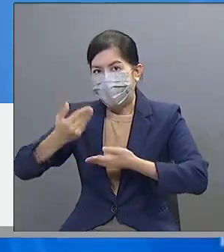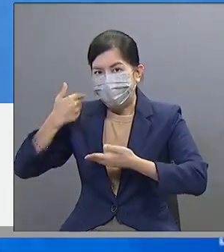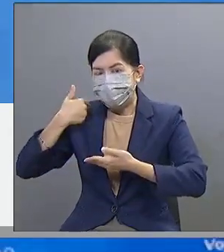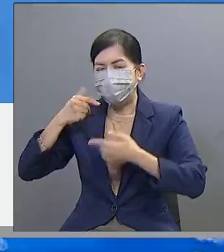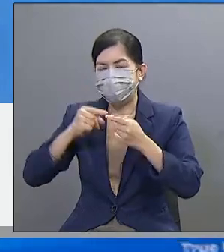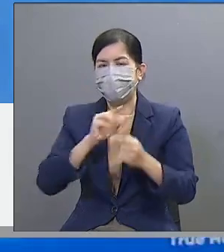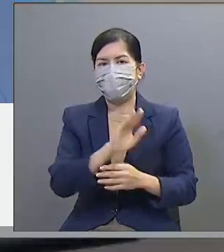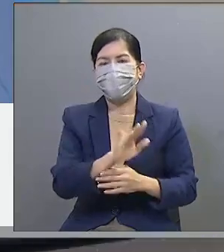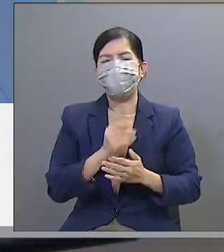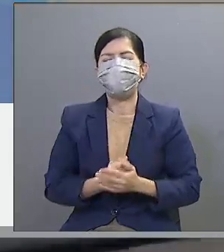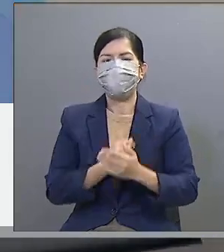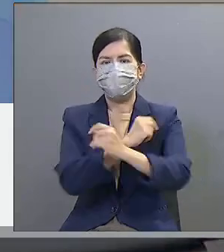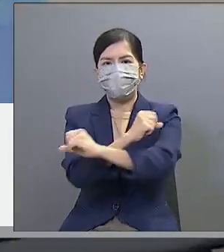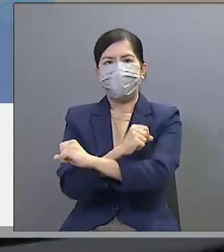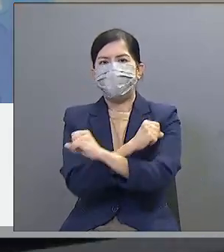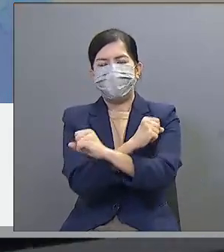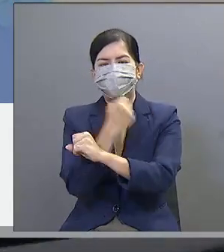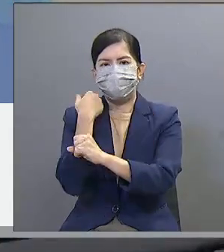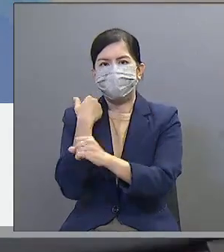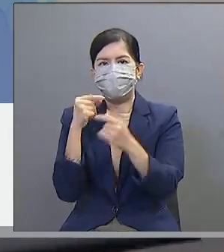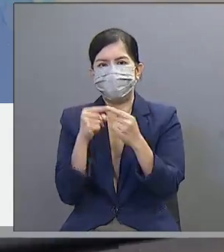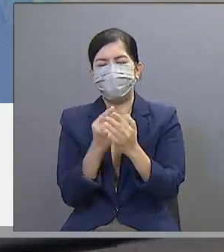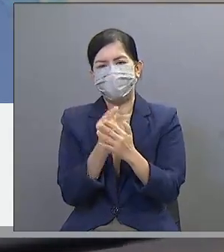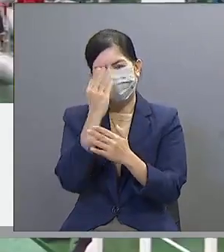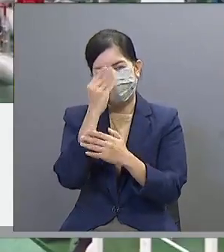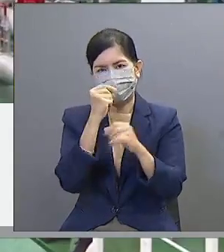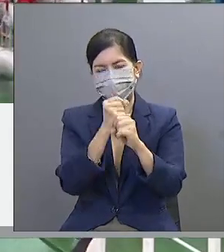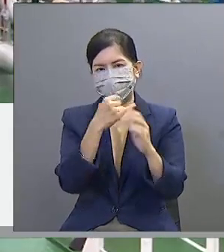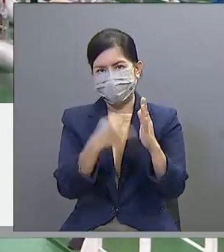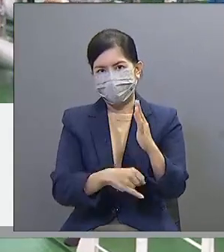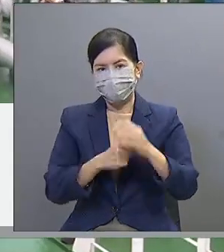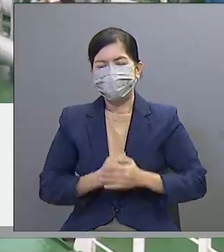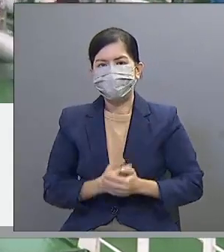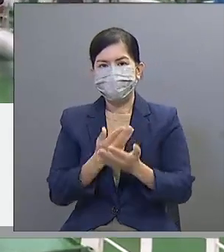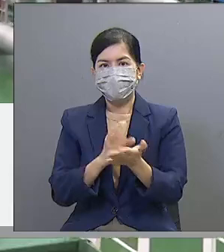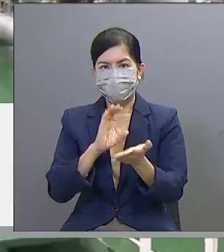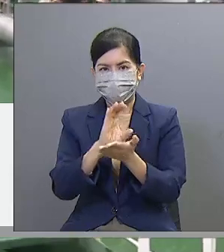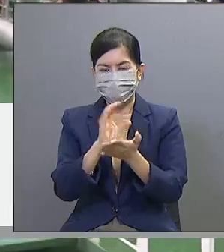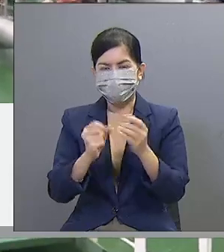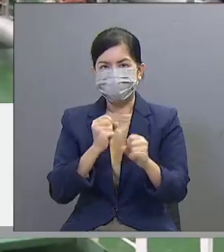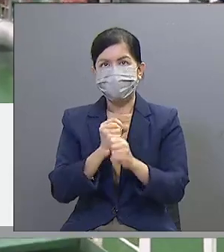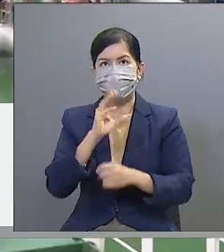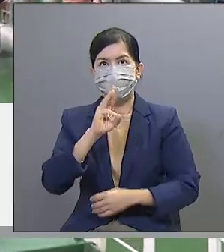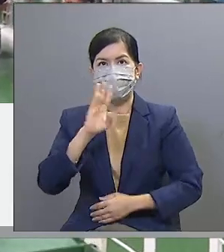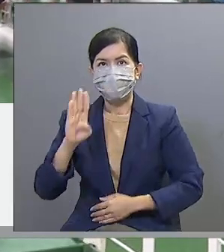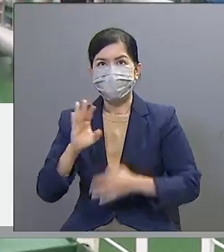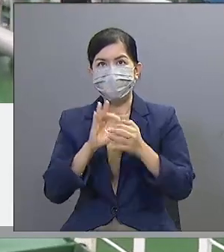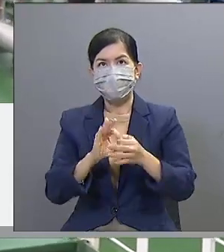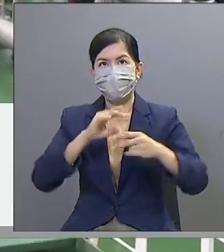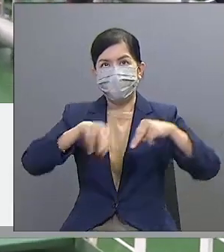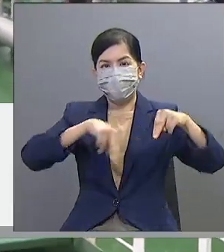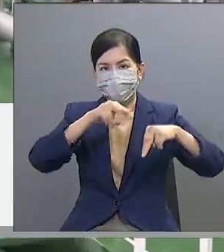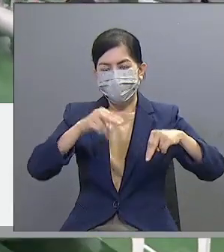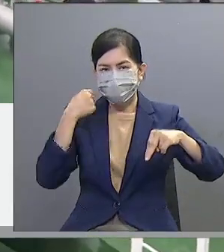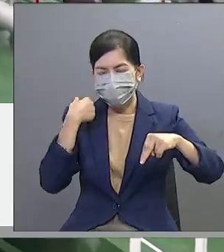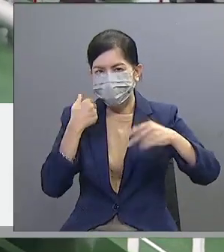บกเพื่อป้องกันไม่ให้มีการนำไปใช้ผิดวัตถุประสงค์ ปีงบประมาณ2564การตรวจสอบการลักลอบขนถ่ายน้ำมัน